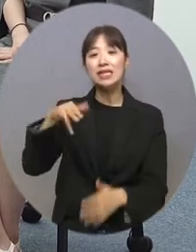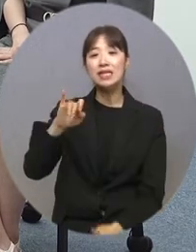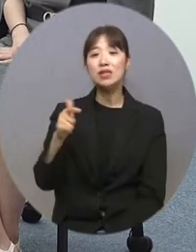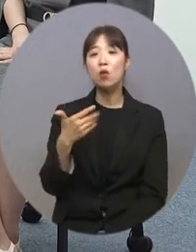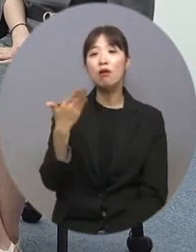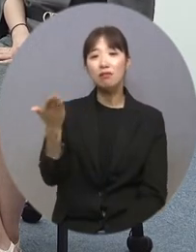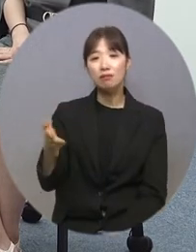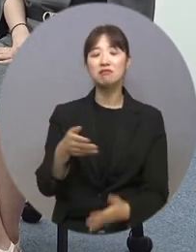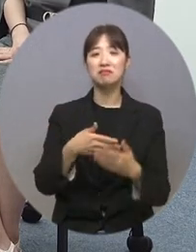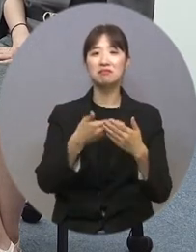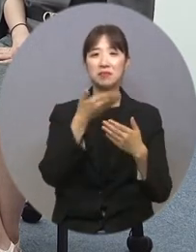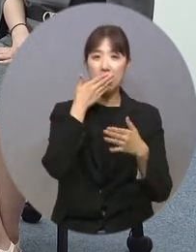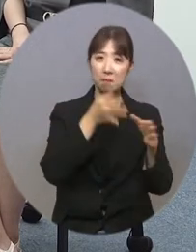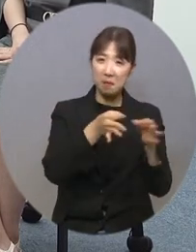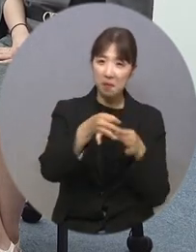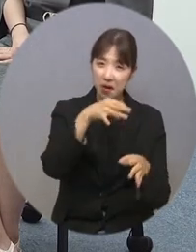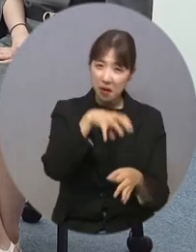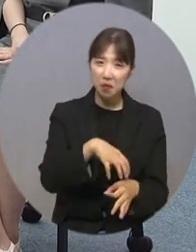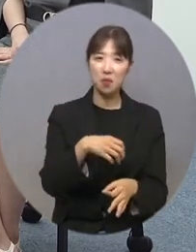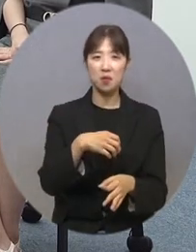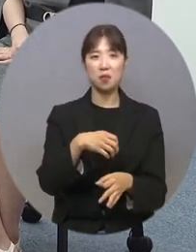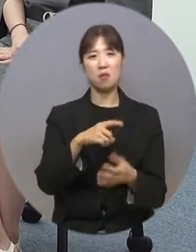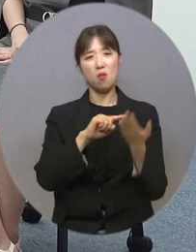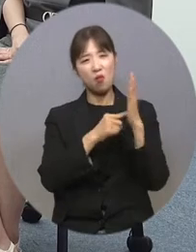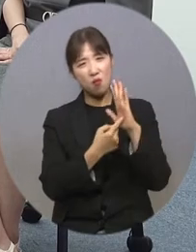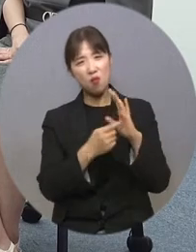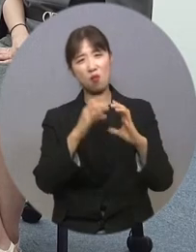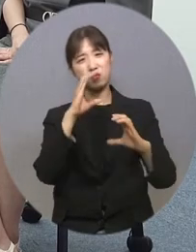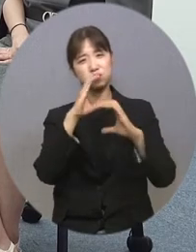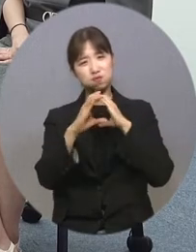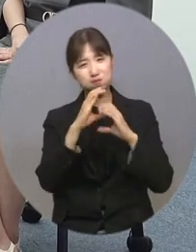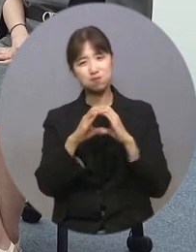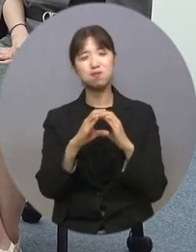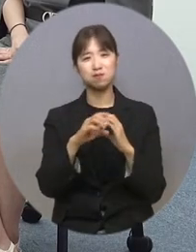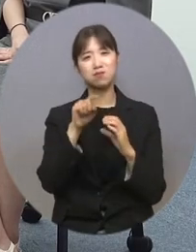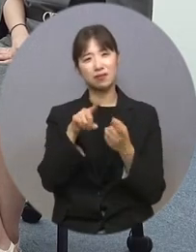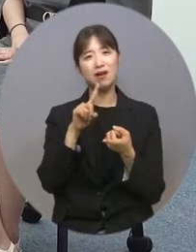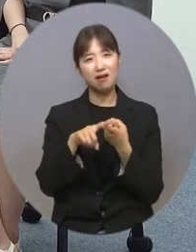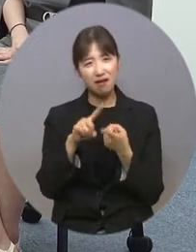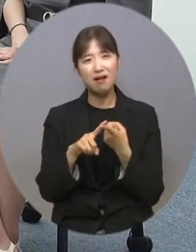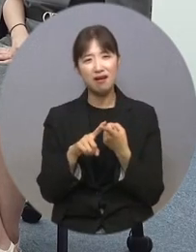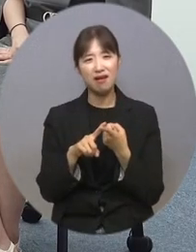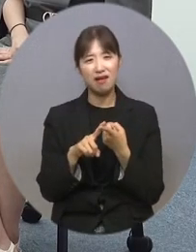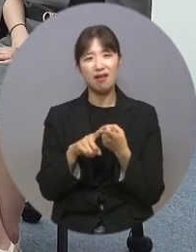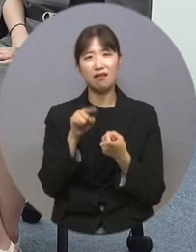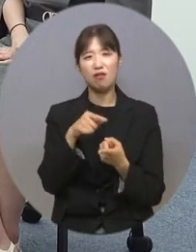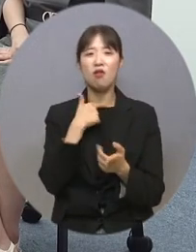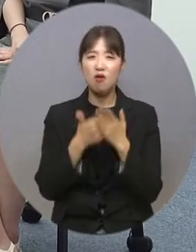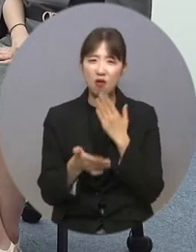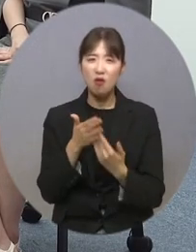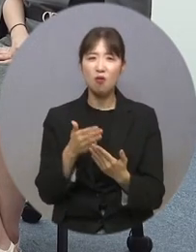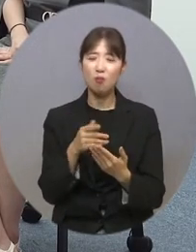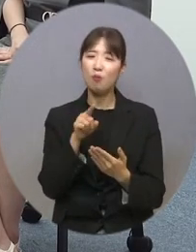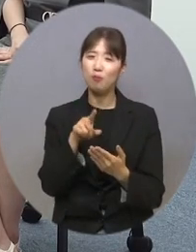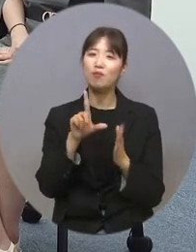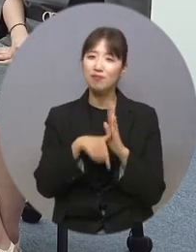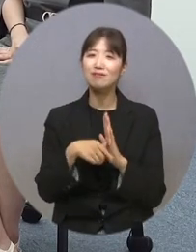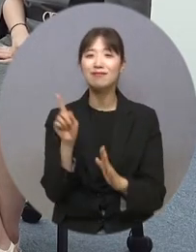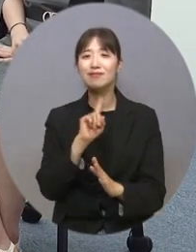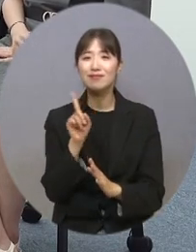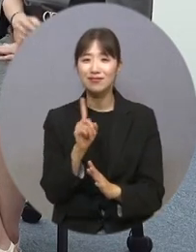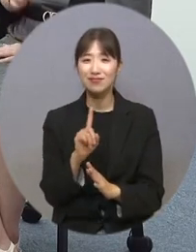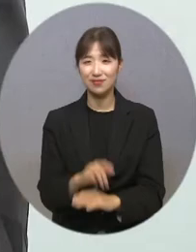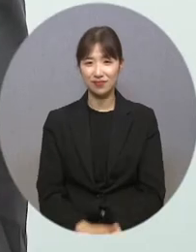마찬가지 이 표현하고 서 선 이렇게 소통하고 하시는데 이런 경험들이 식당 이용에도 좀